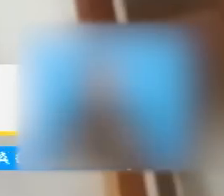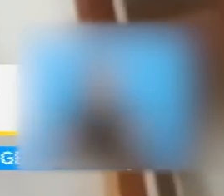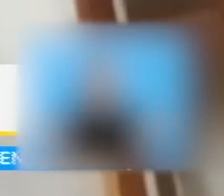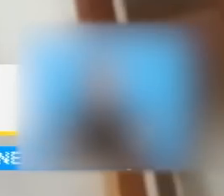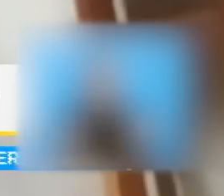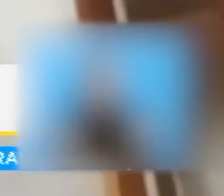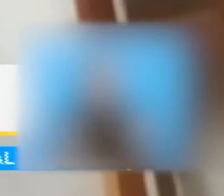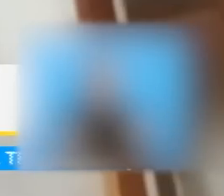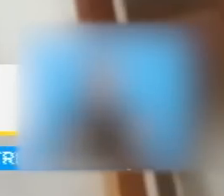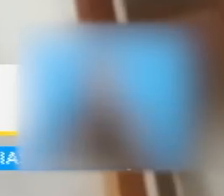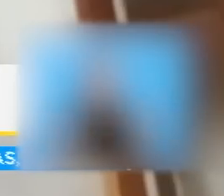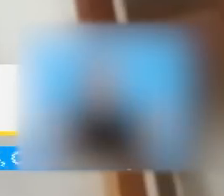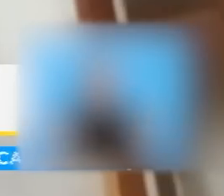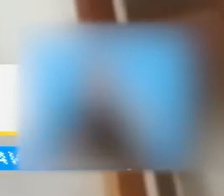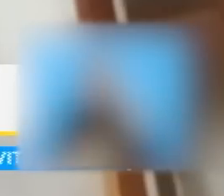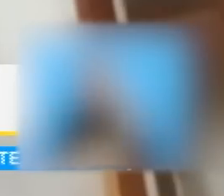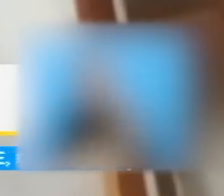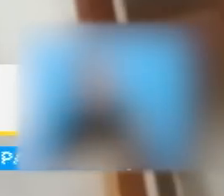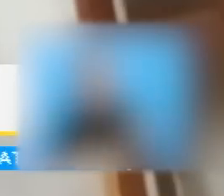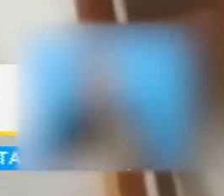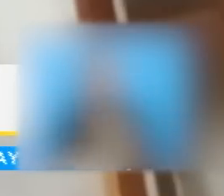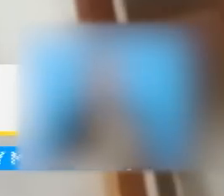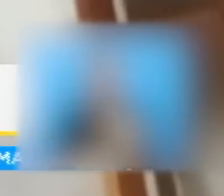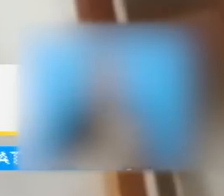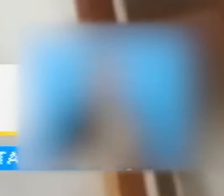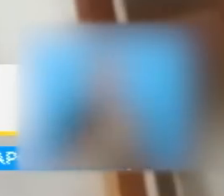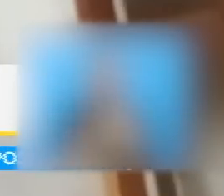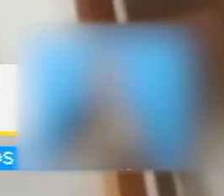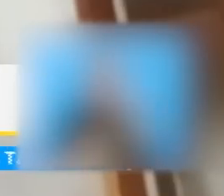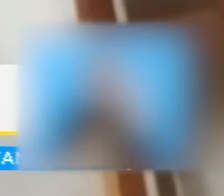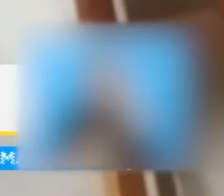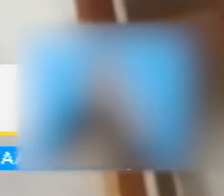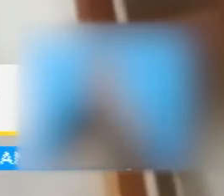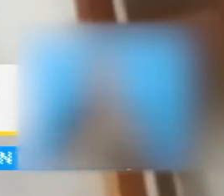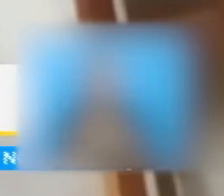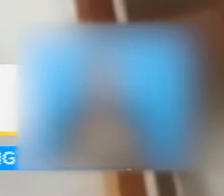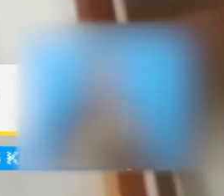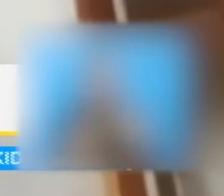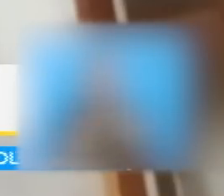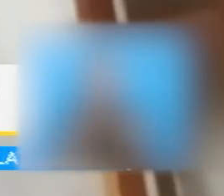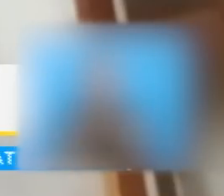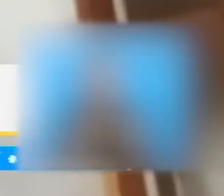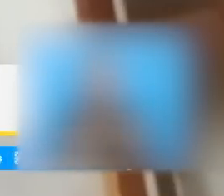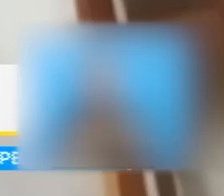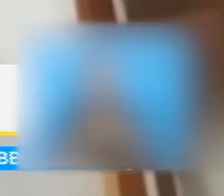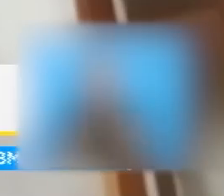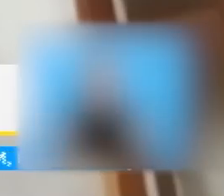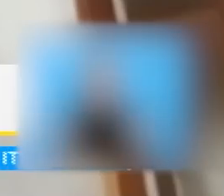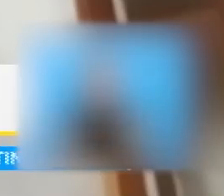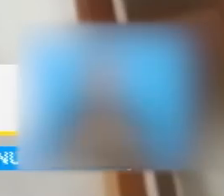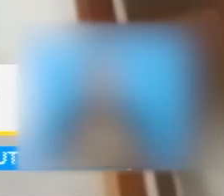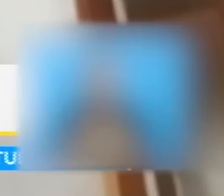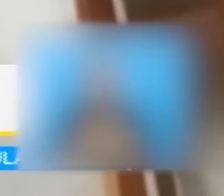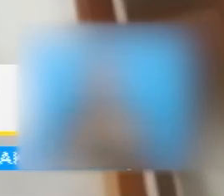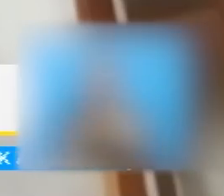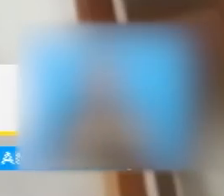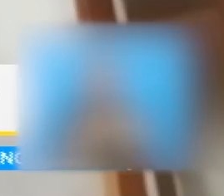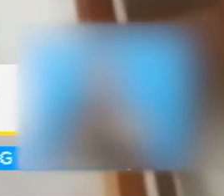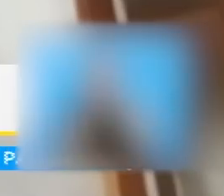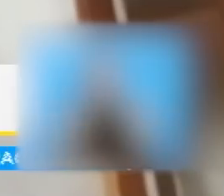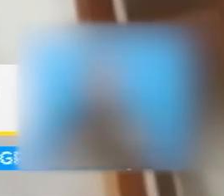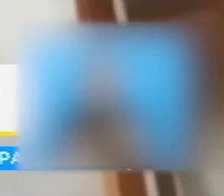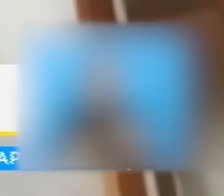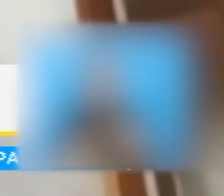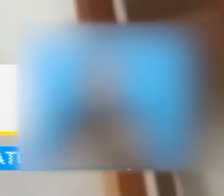kalaban at inisip ko po na ako lang po yung kakaiba, yung may disability, pero kahit ganun, hindi ko